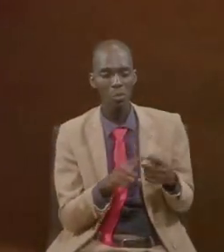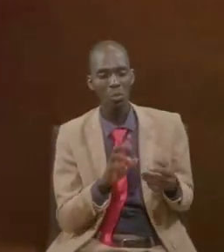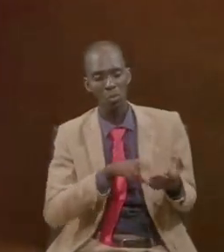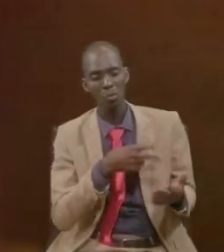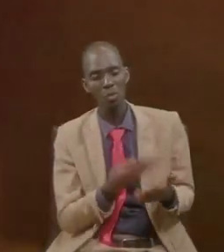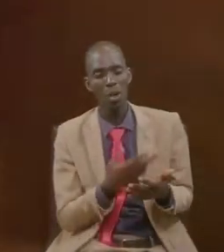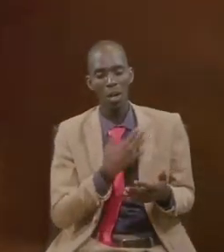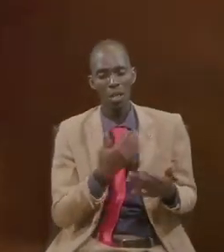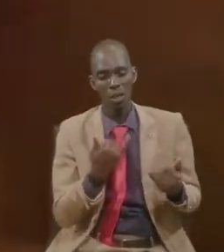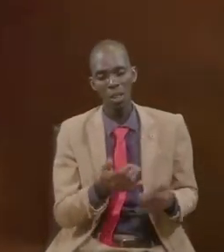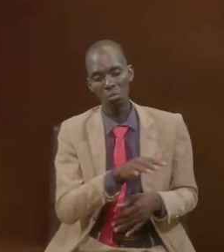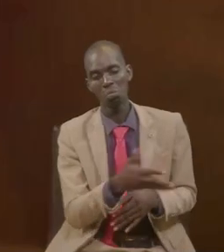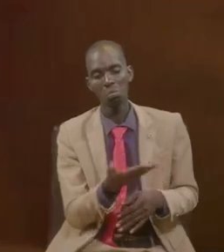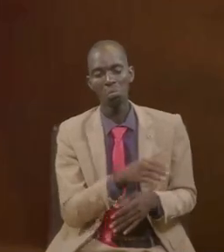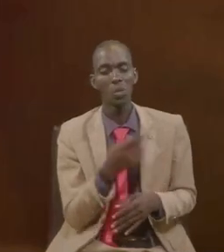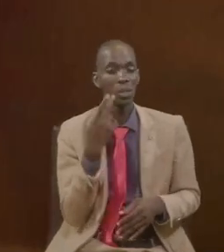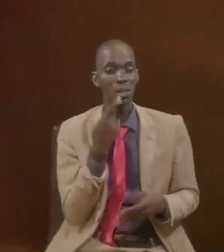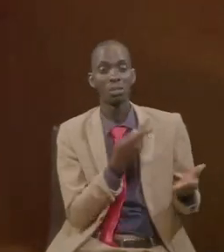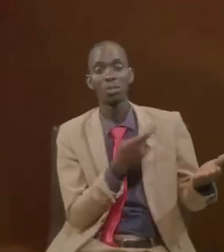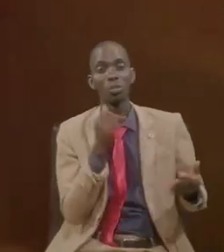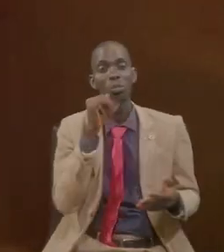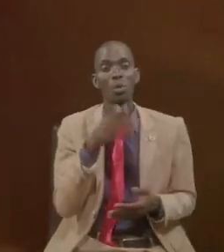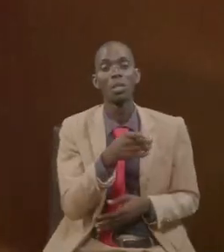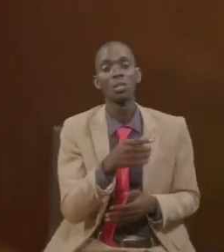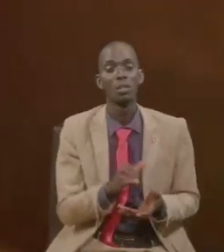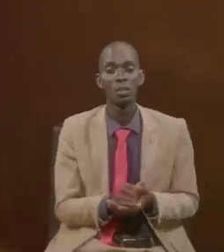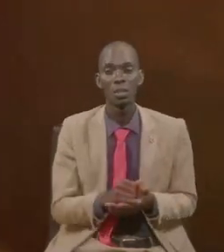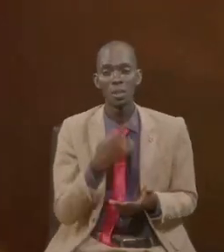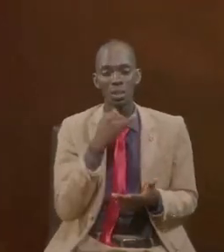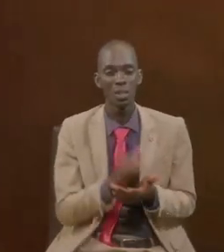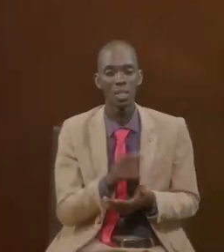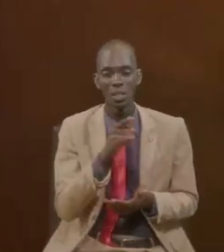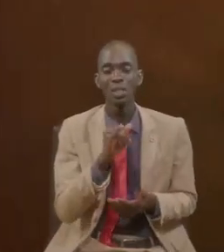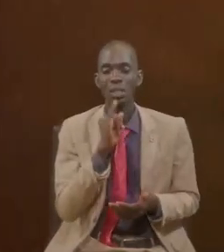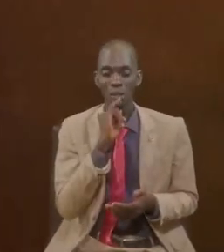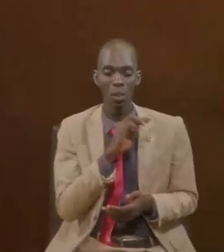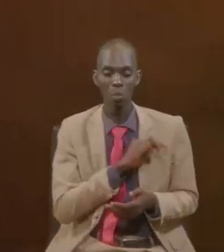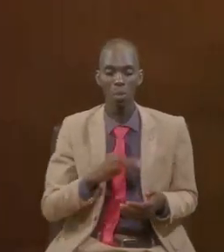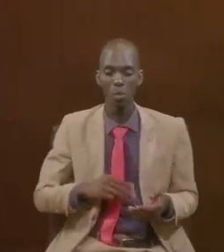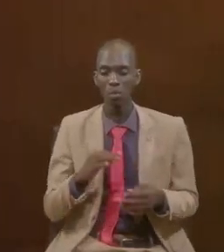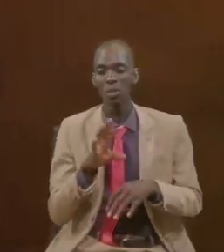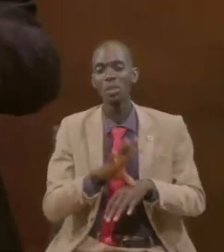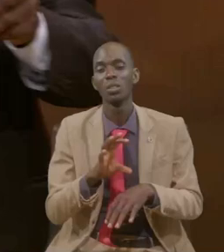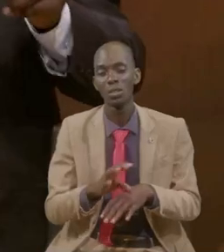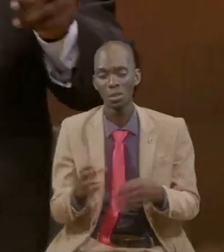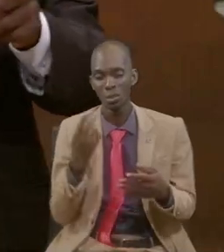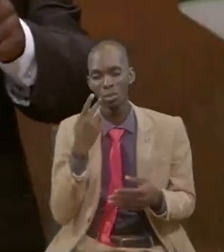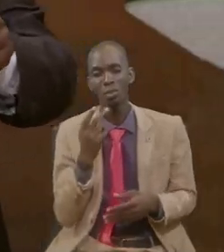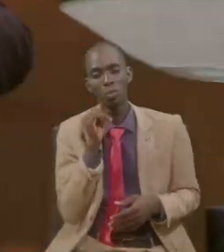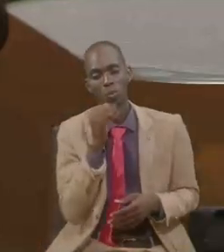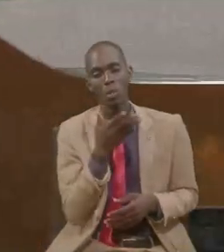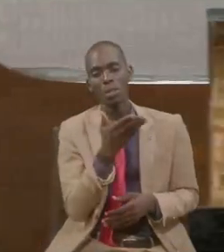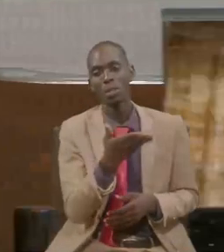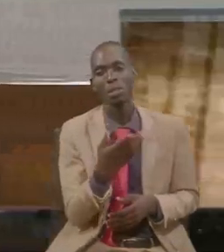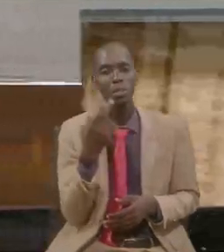ce qu'il faut faire pour le faire compromettre. Regardez là. Il dit qu'il est de la vie profonde. Regardez là.